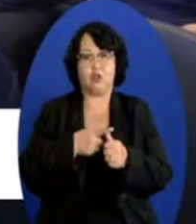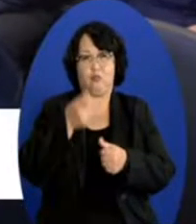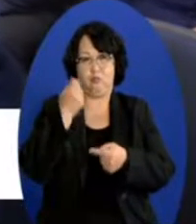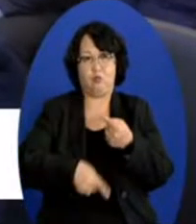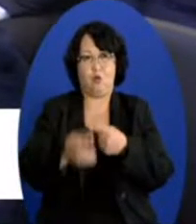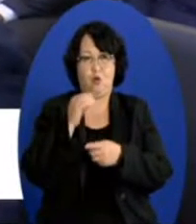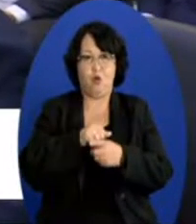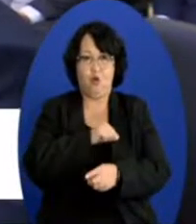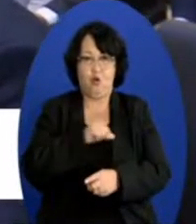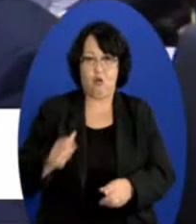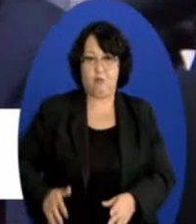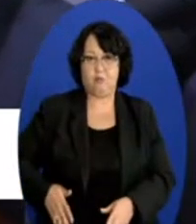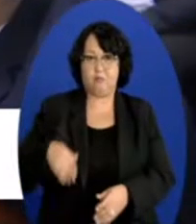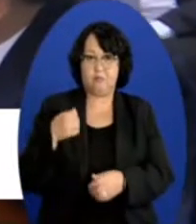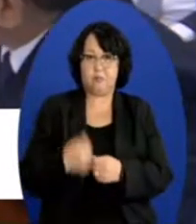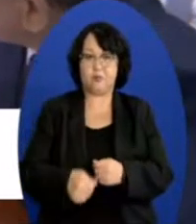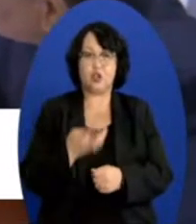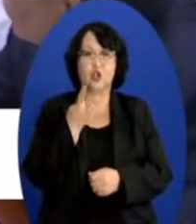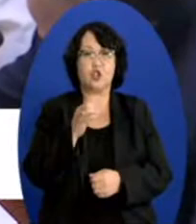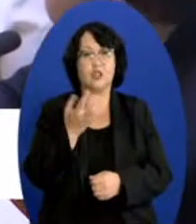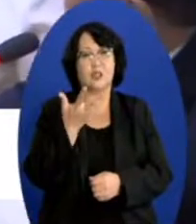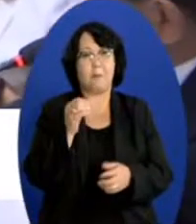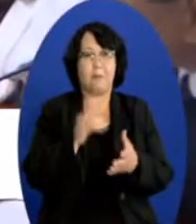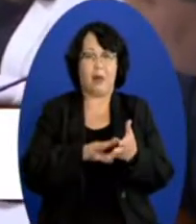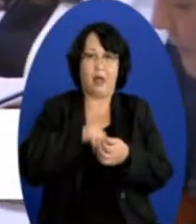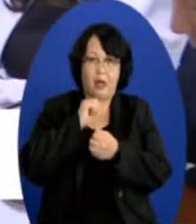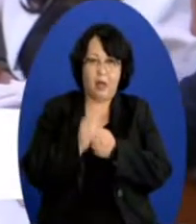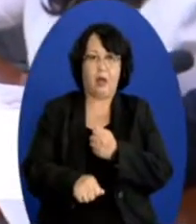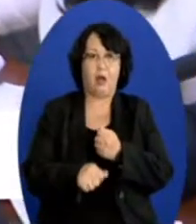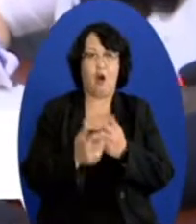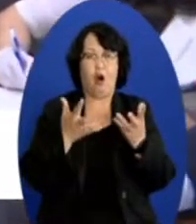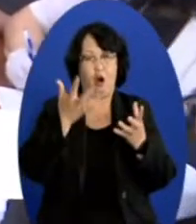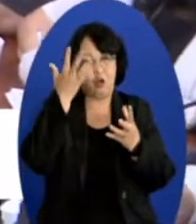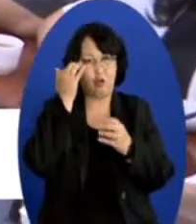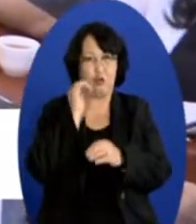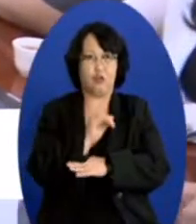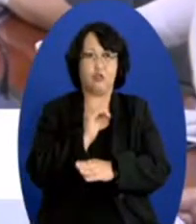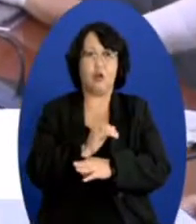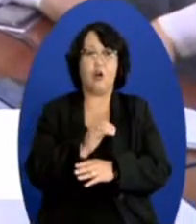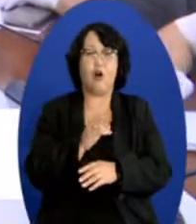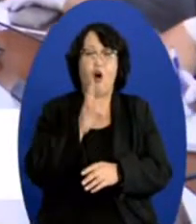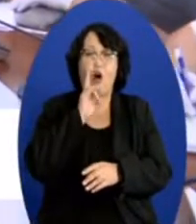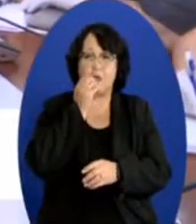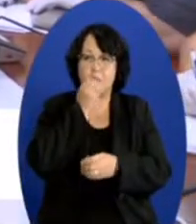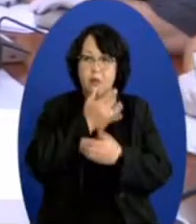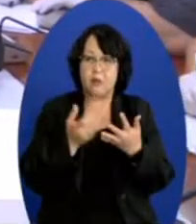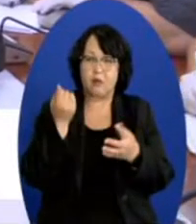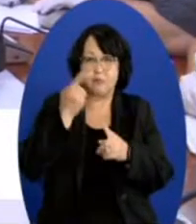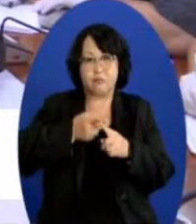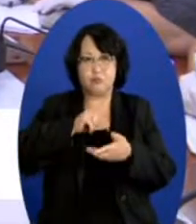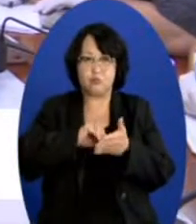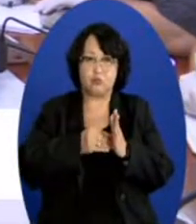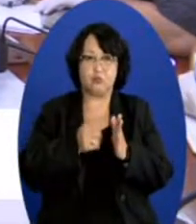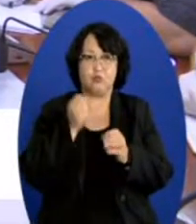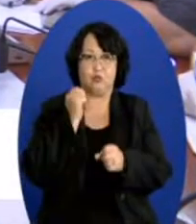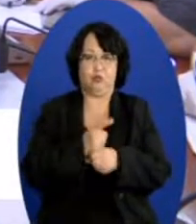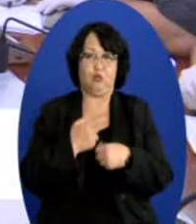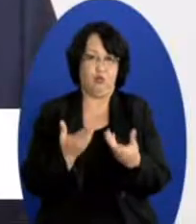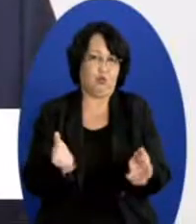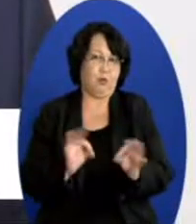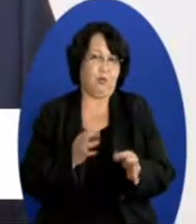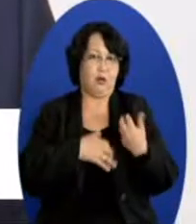төс бүр өөрийн халааснаас 40-50 сая төгрөг зарцуулжээ. Мөн олон хоногоор ажиллахад хээрийн нэмэгдэл хөс олгодоггүй гэдэг тэдний тулгунтсан асуудал их